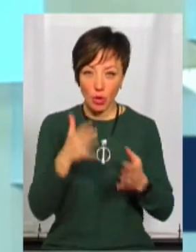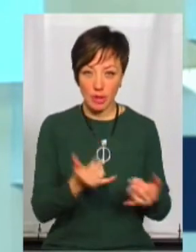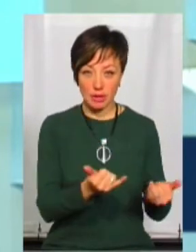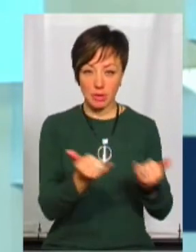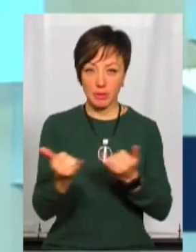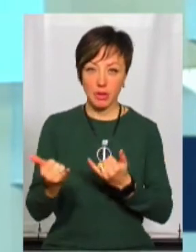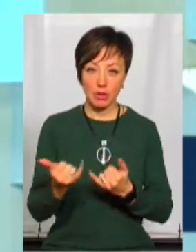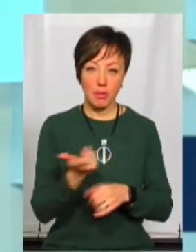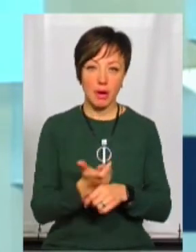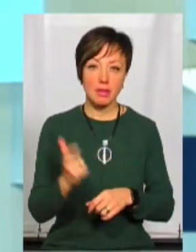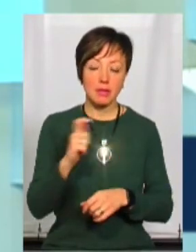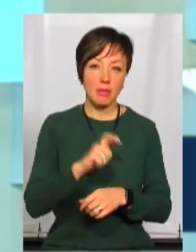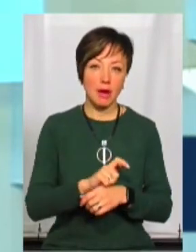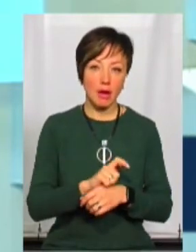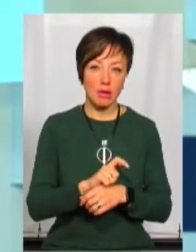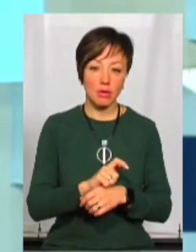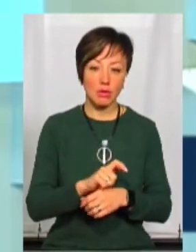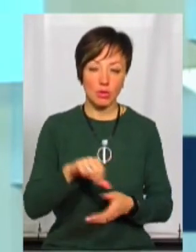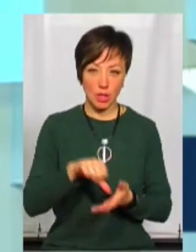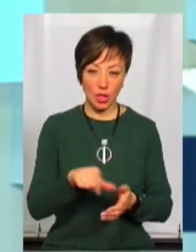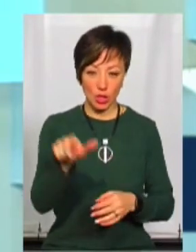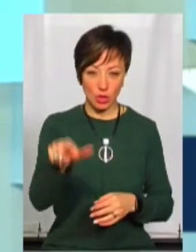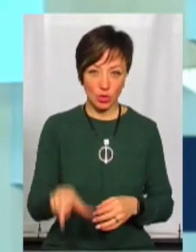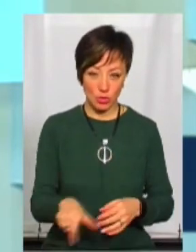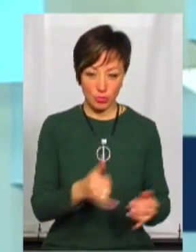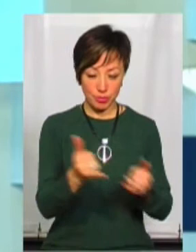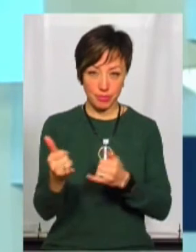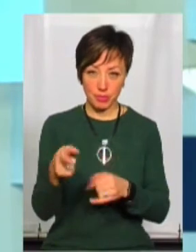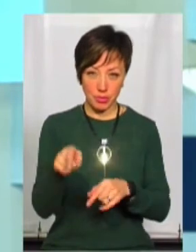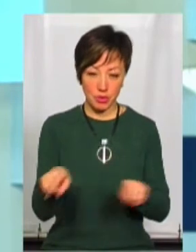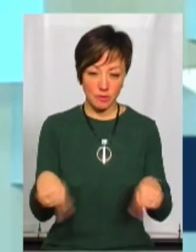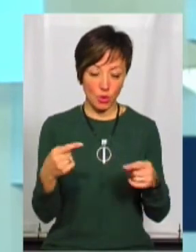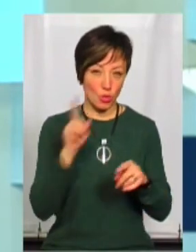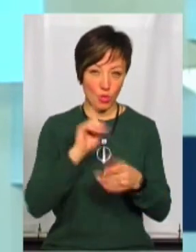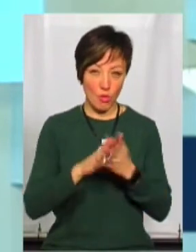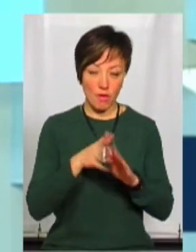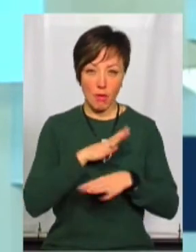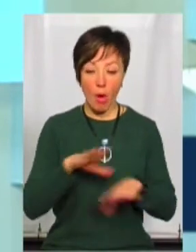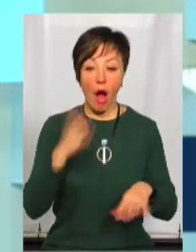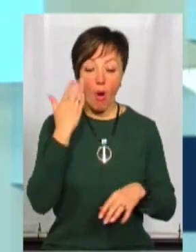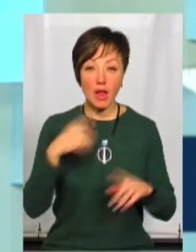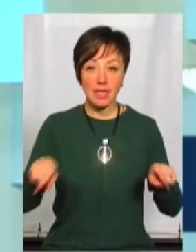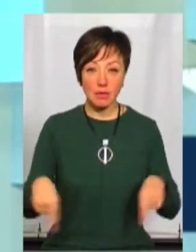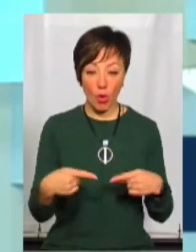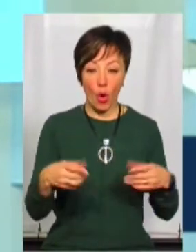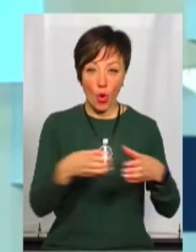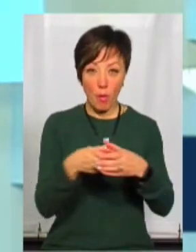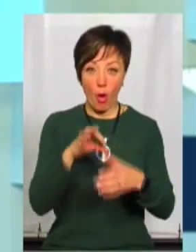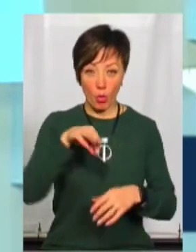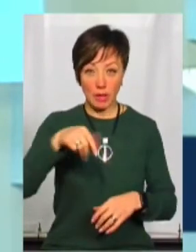забезпечити максимально дільничного. А після створення громад він якраз вписався